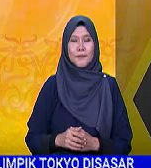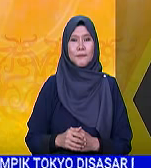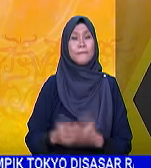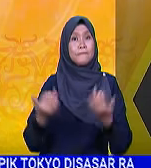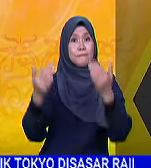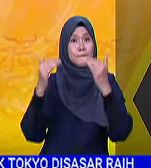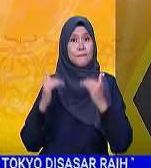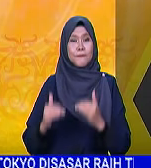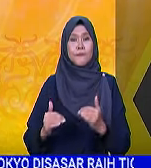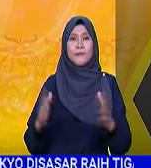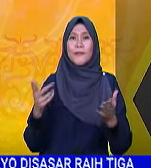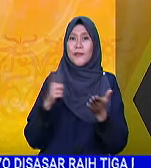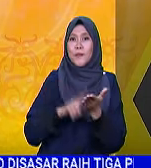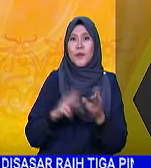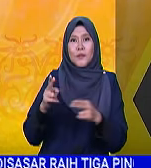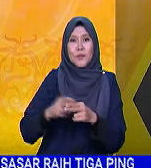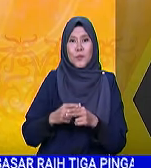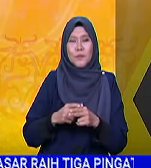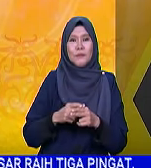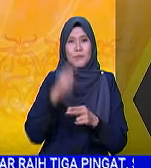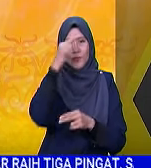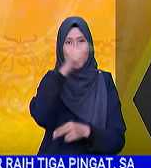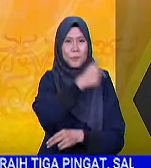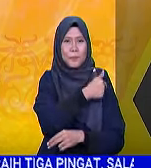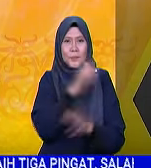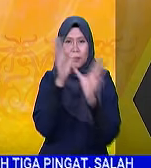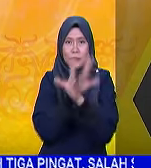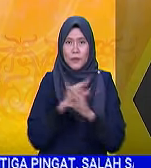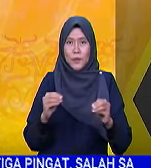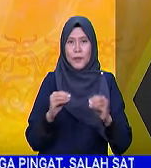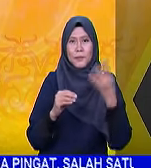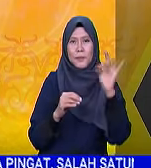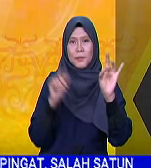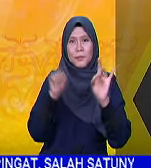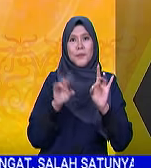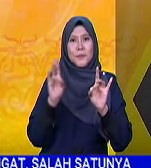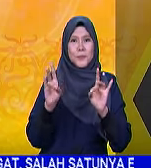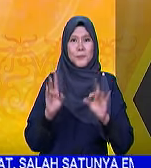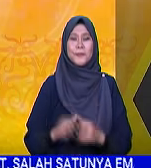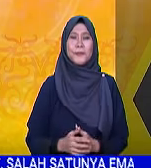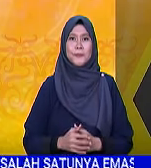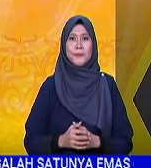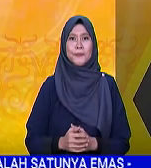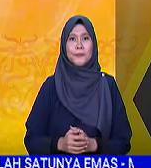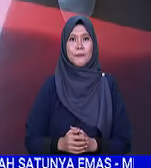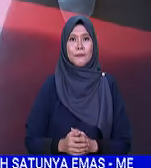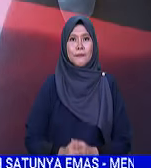Seterusnya, kita ikuti ringkasan laporan prestasi vaksinasi Sarawak setakat 18 Julai.